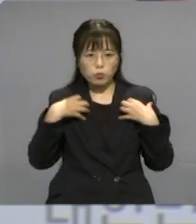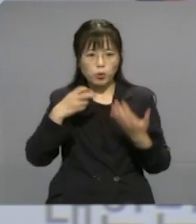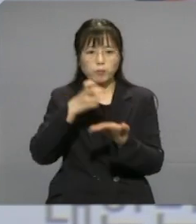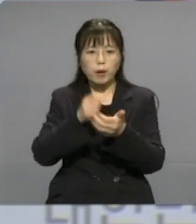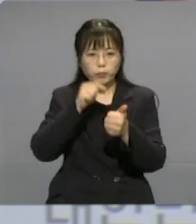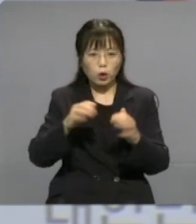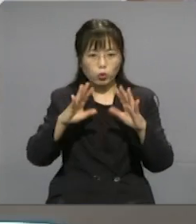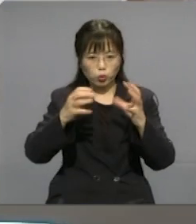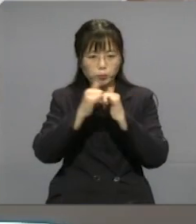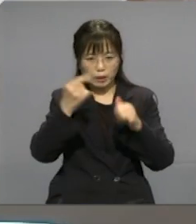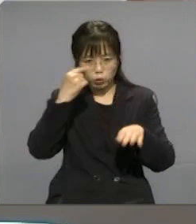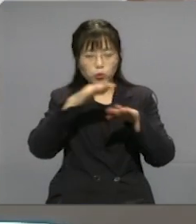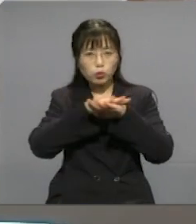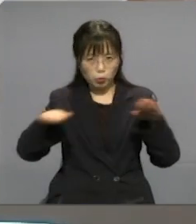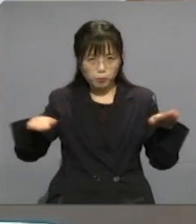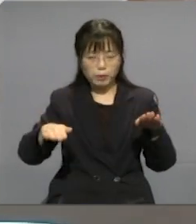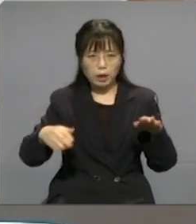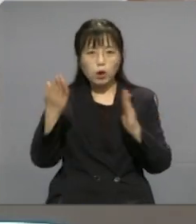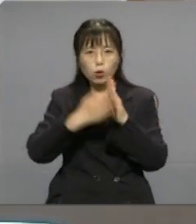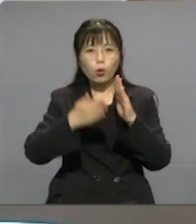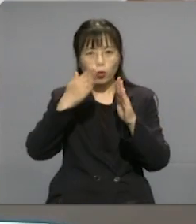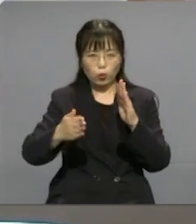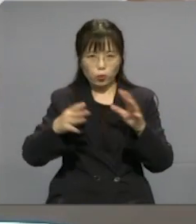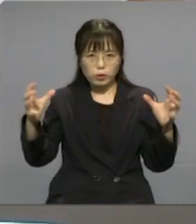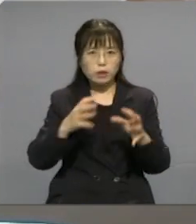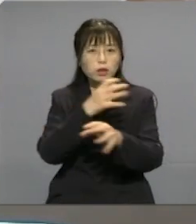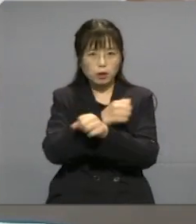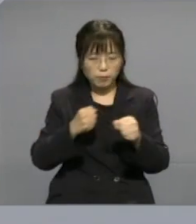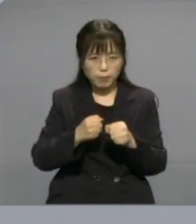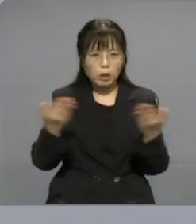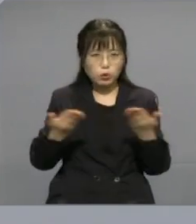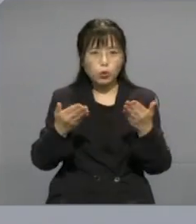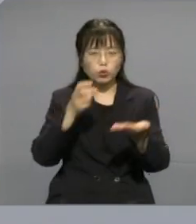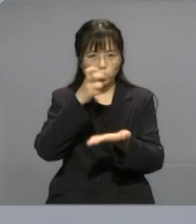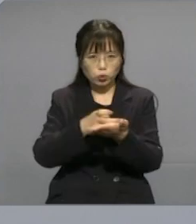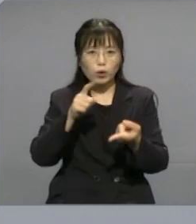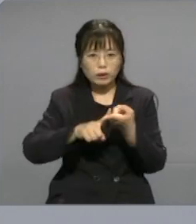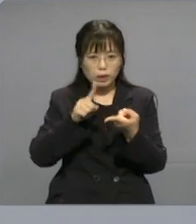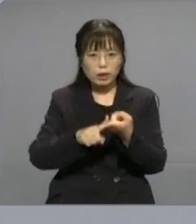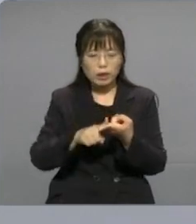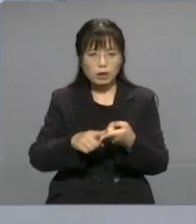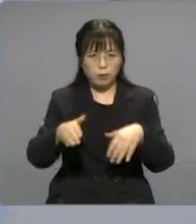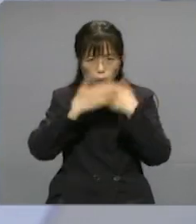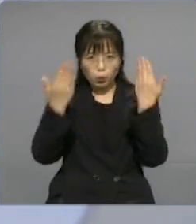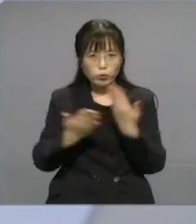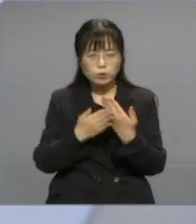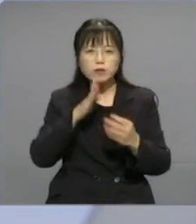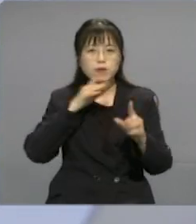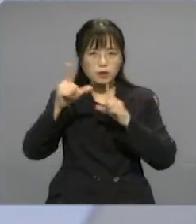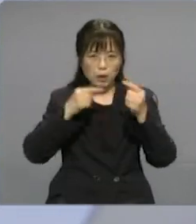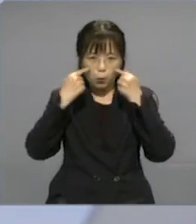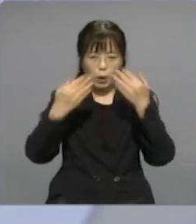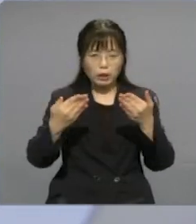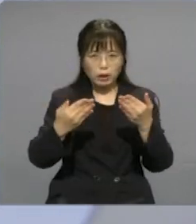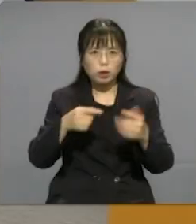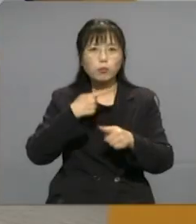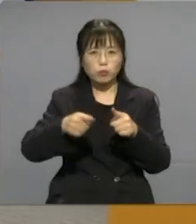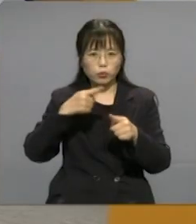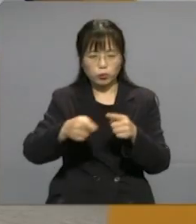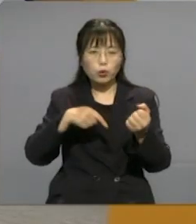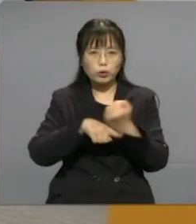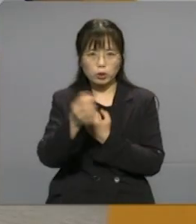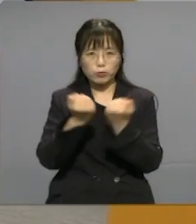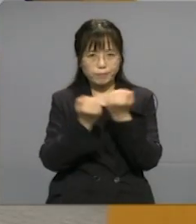법령과 국민의 눈높이에서 공공부문의 단체협약과 노조 규약에 대한 전반적인 실태를 확인했다고 분석